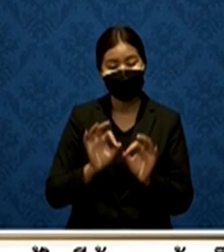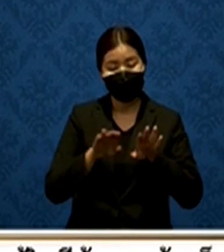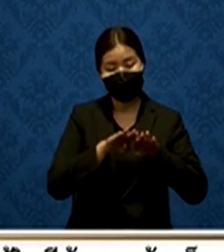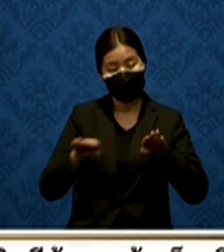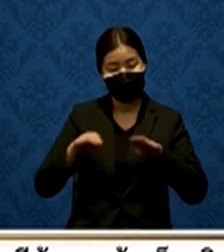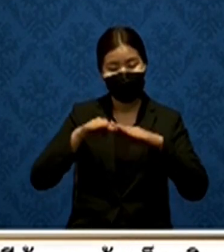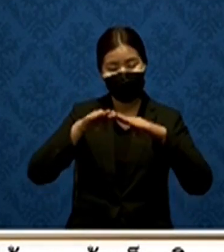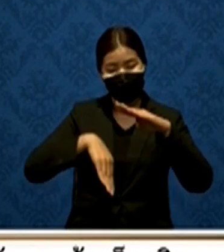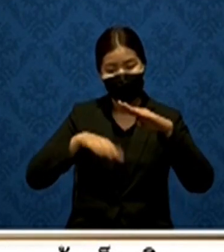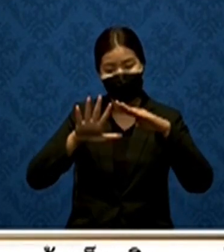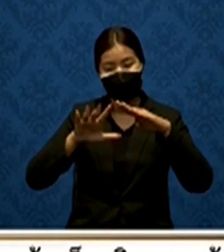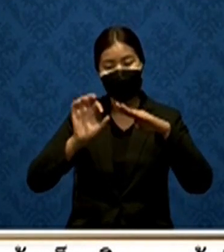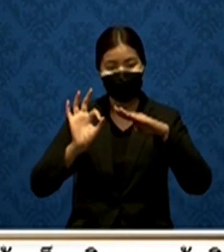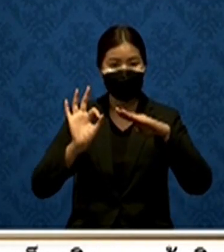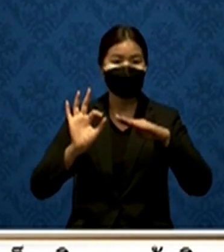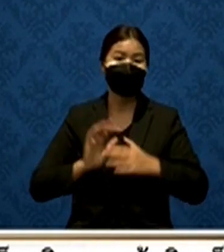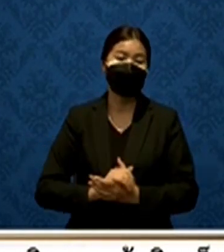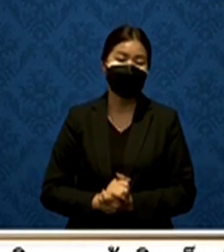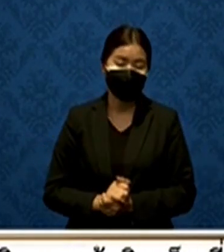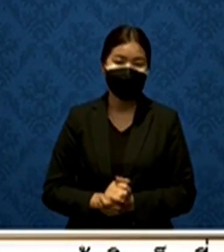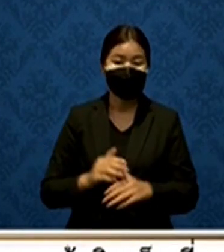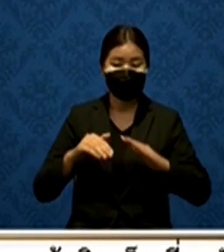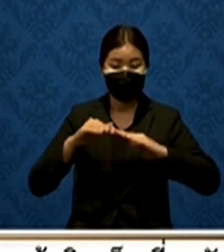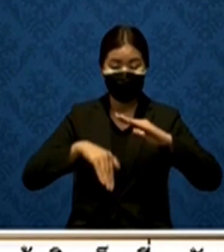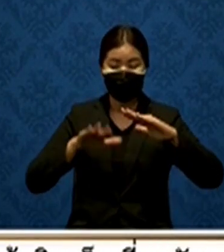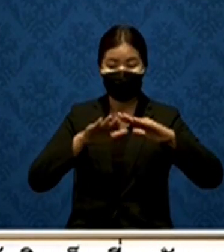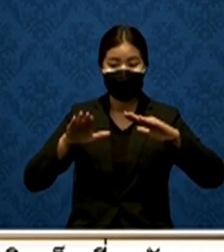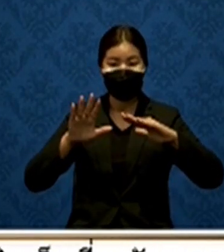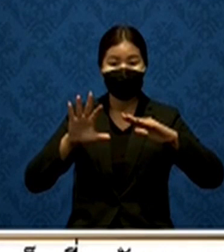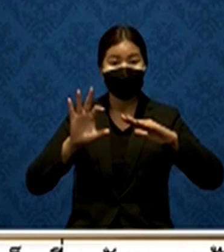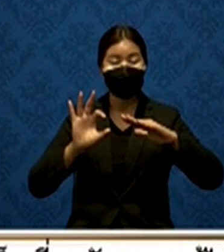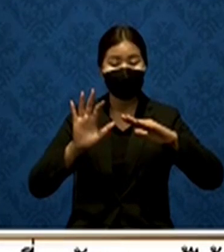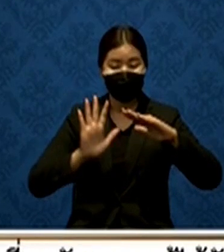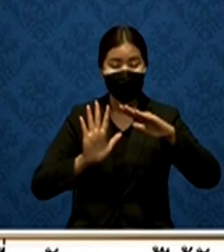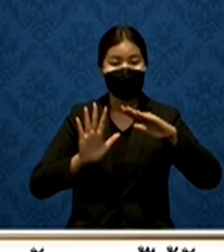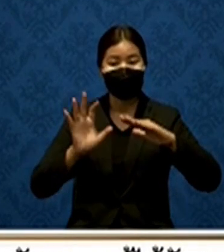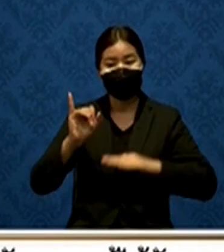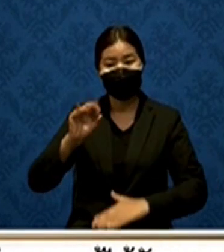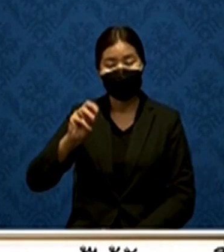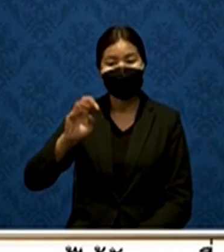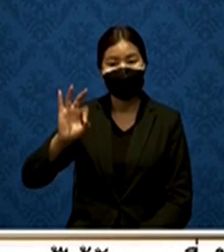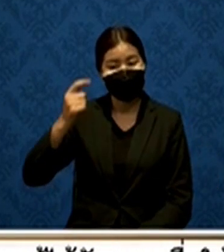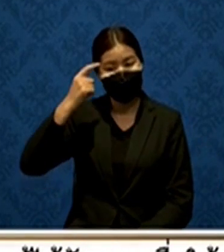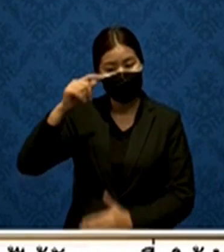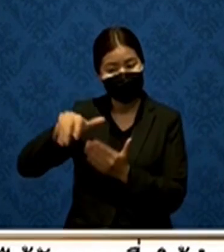5% โดยภาพรมในตัเลขเฉลี่ยก็เป็นไปตามที่ IMF ได้ขาดการไ้